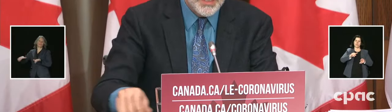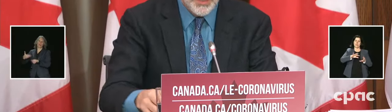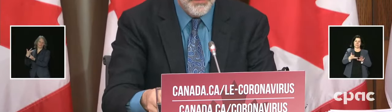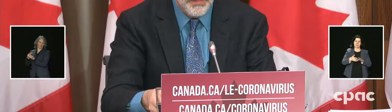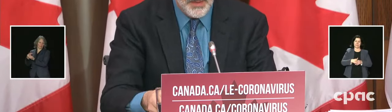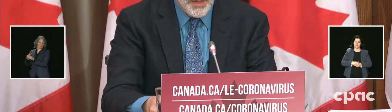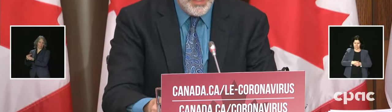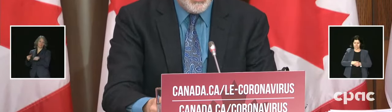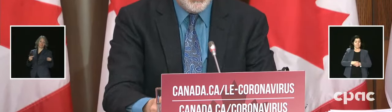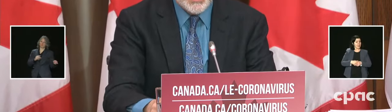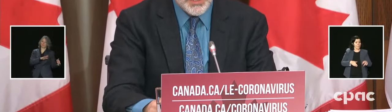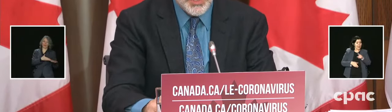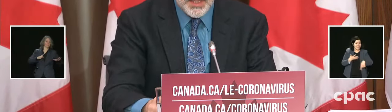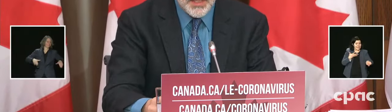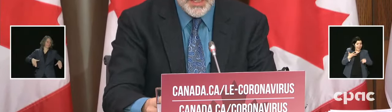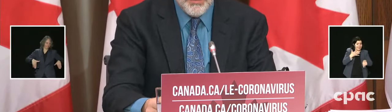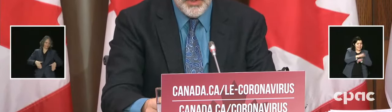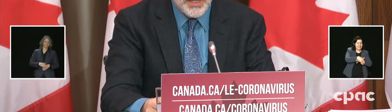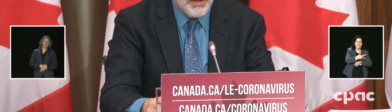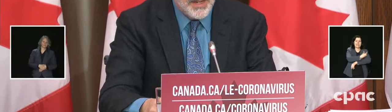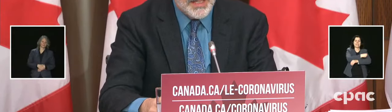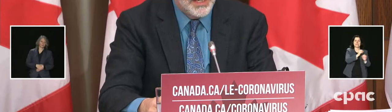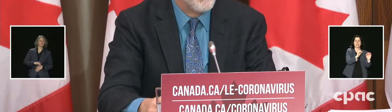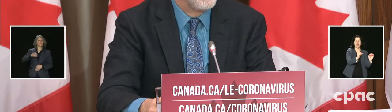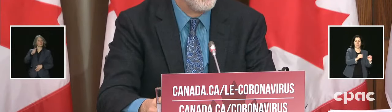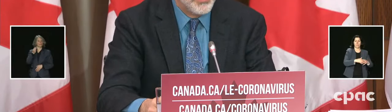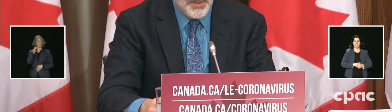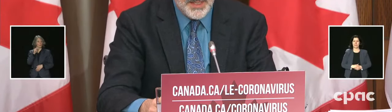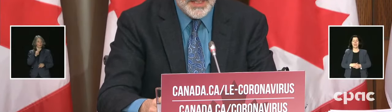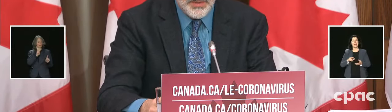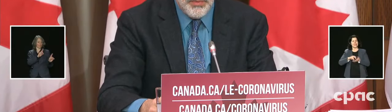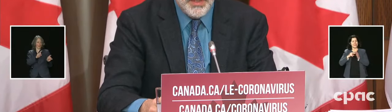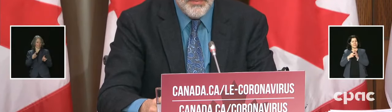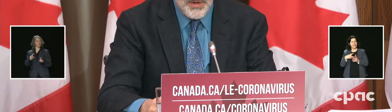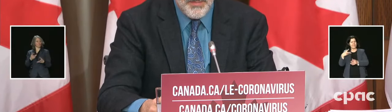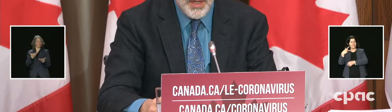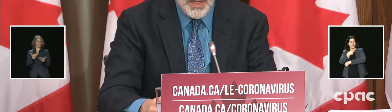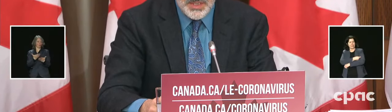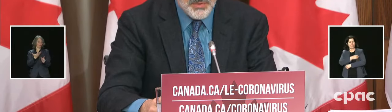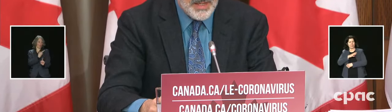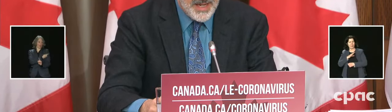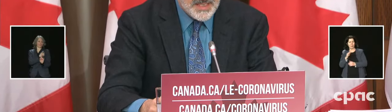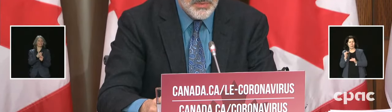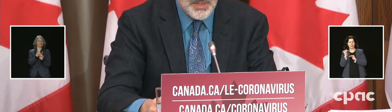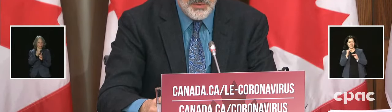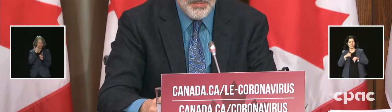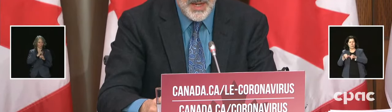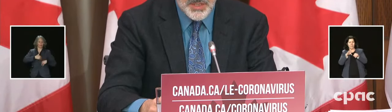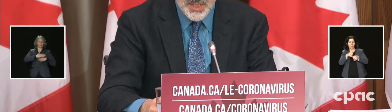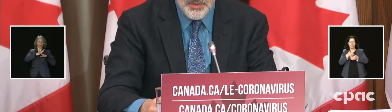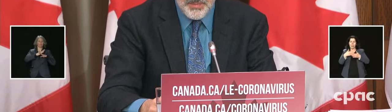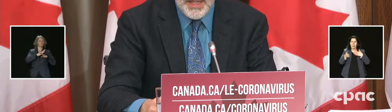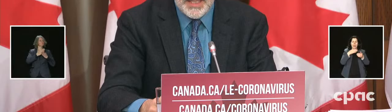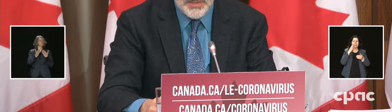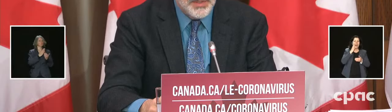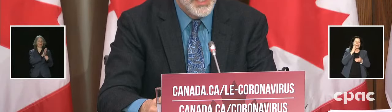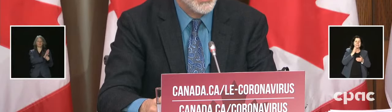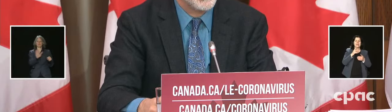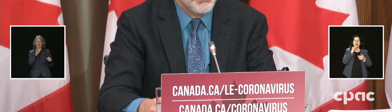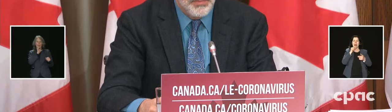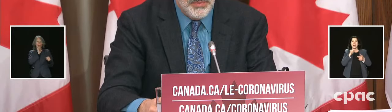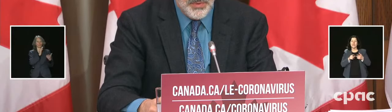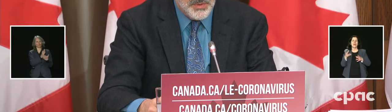le vaccin. L'essai de Janssen a démontré que le vaccin offre un niveau de protection uniforme chez toutes les races et tous les groupes d'âge, y compris les